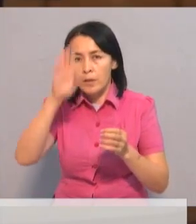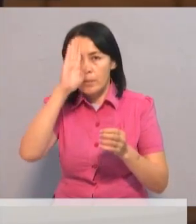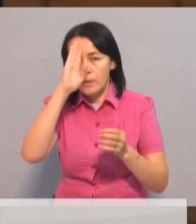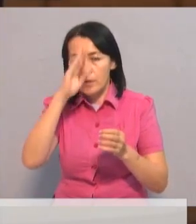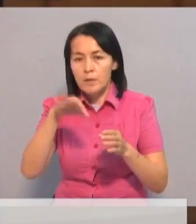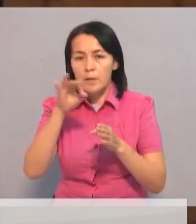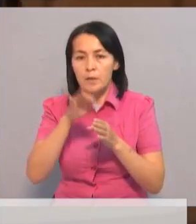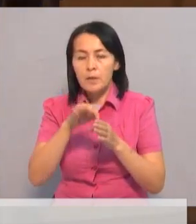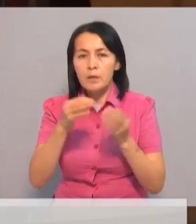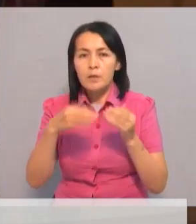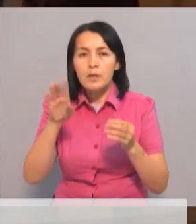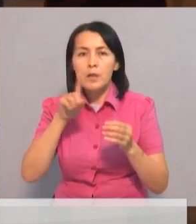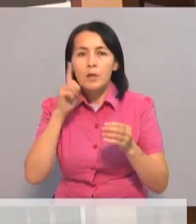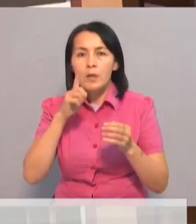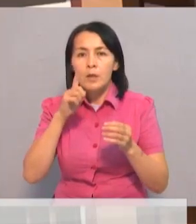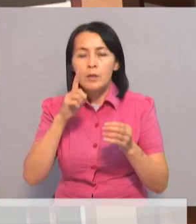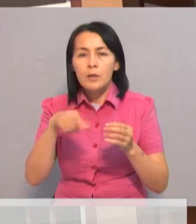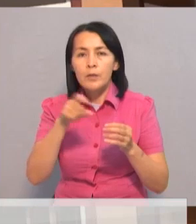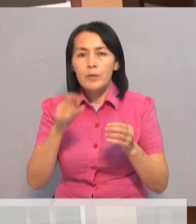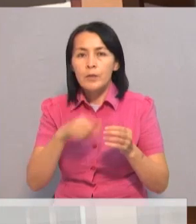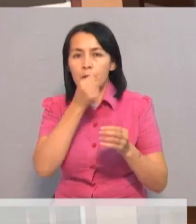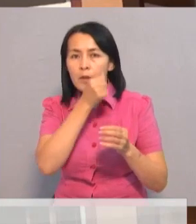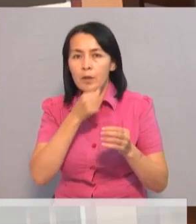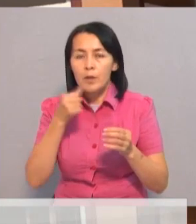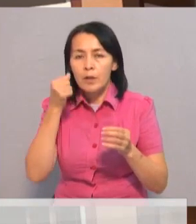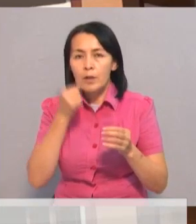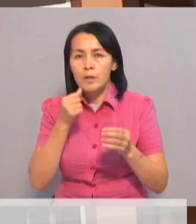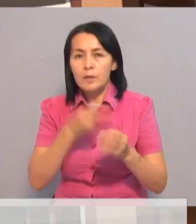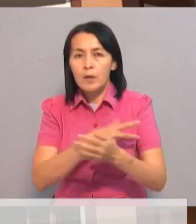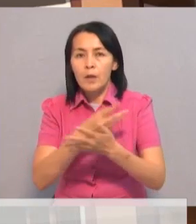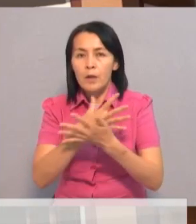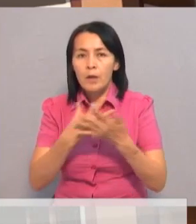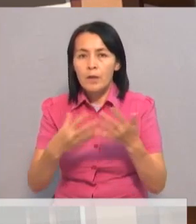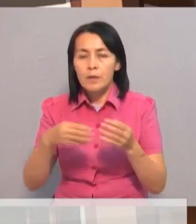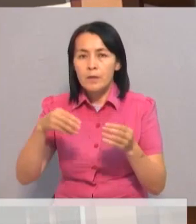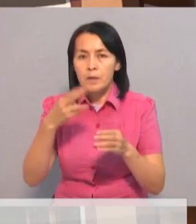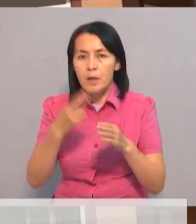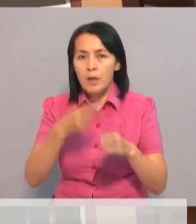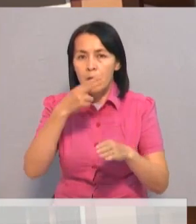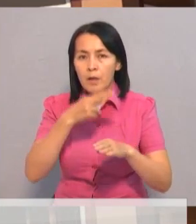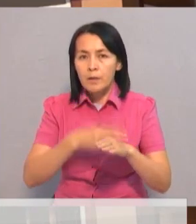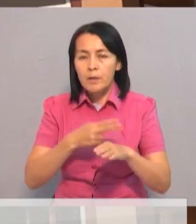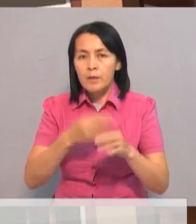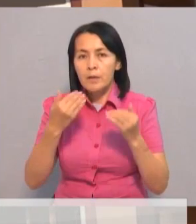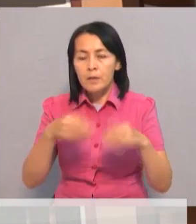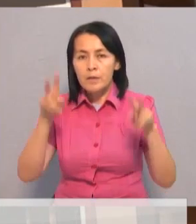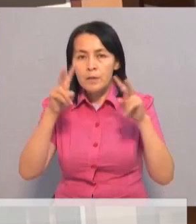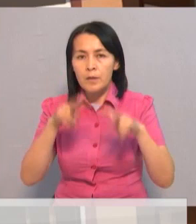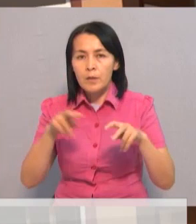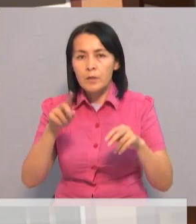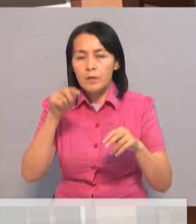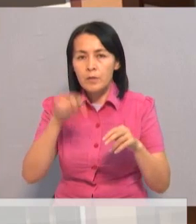В целях конспирации молодые люди спрятали разовые дозы наркотических средств в носках. Заключение экспертизы подтвердило,